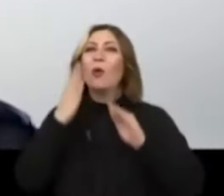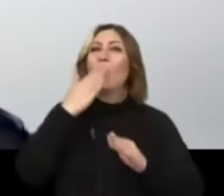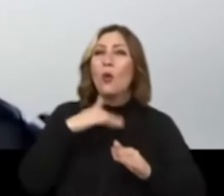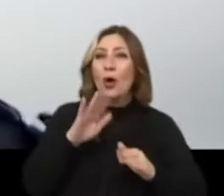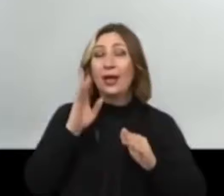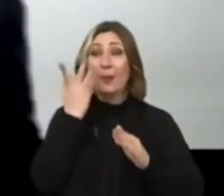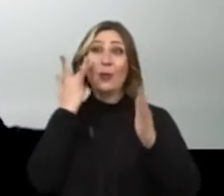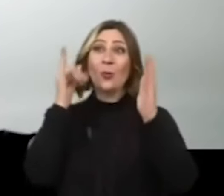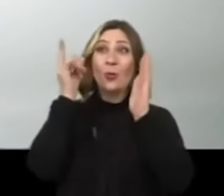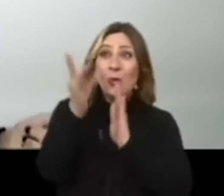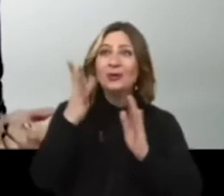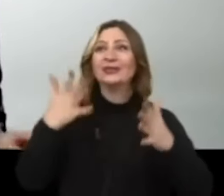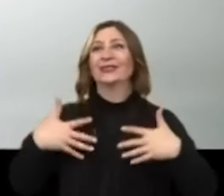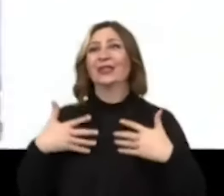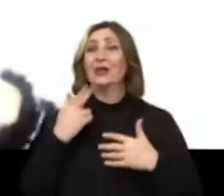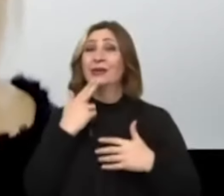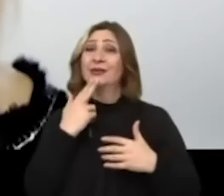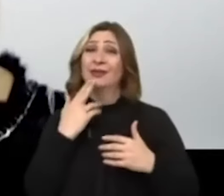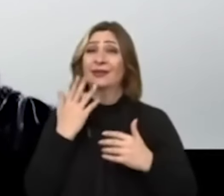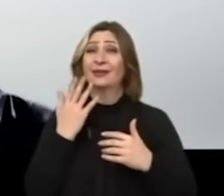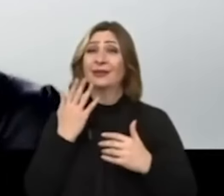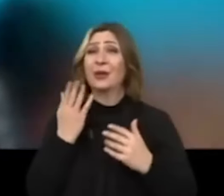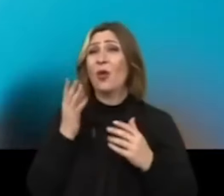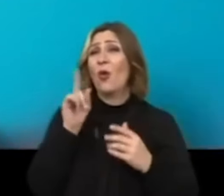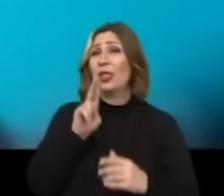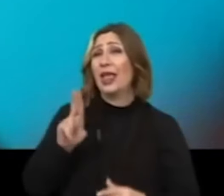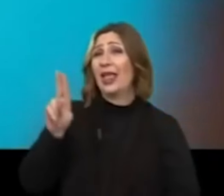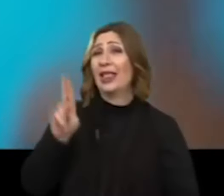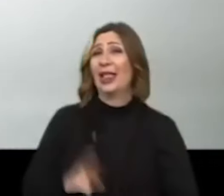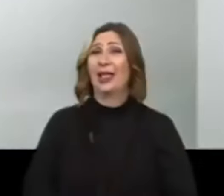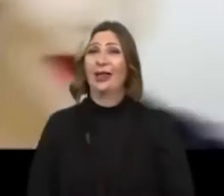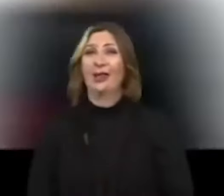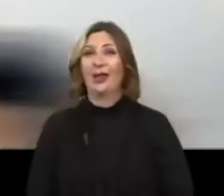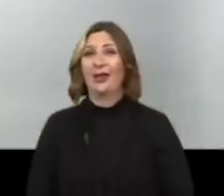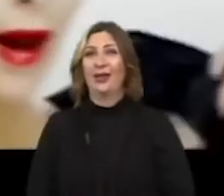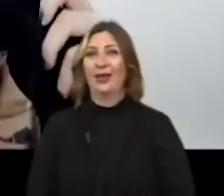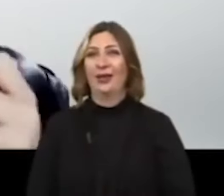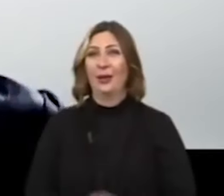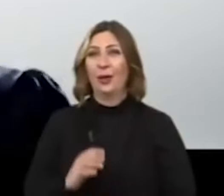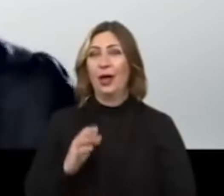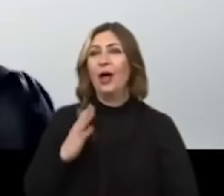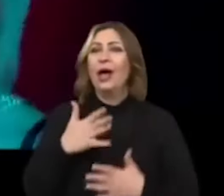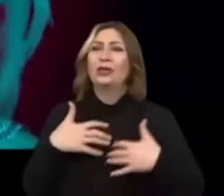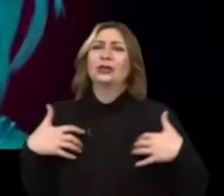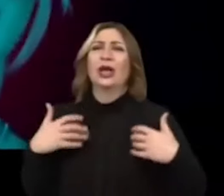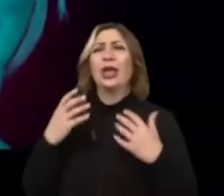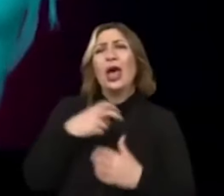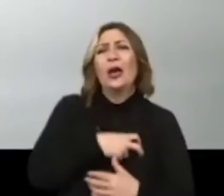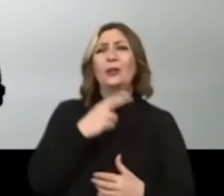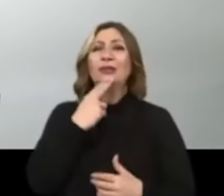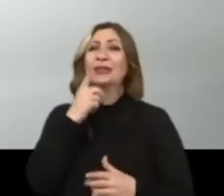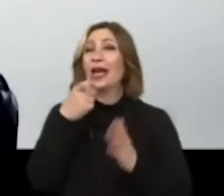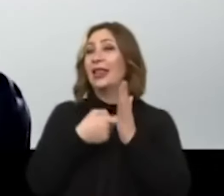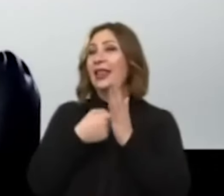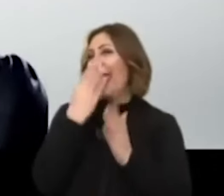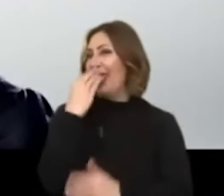ettik, sevindik. Fistan aldım endazesi 17'ye. Aslan yârim